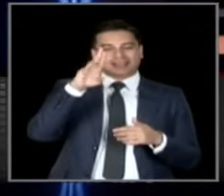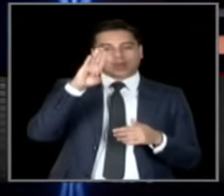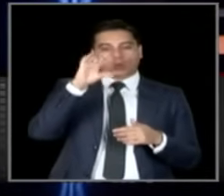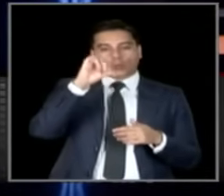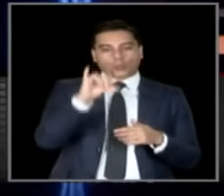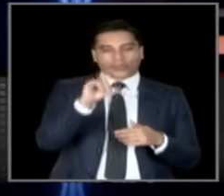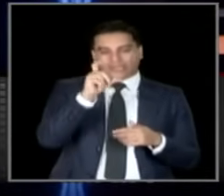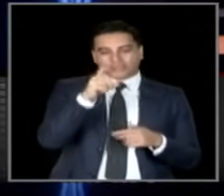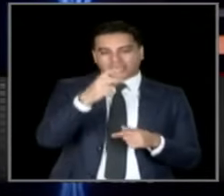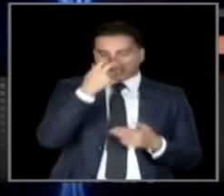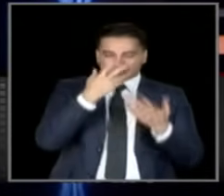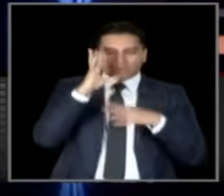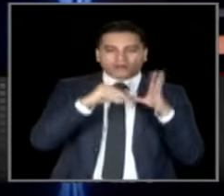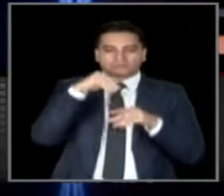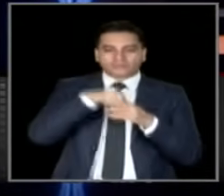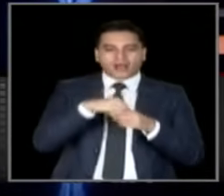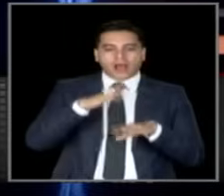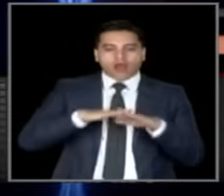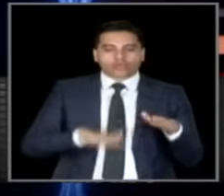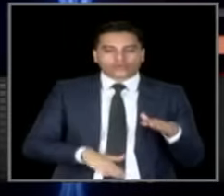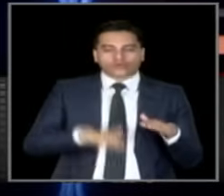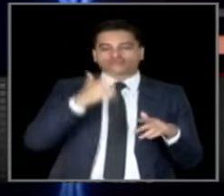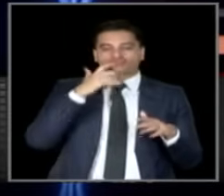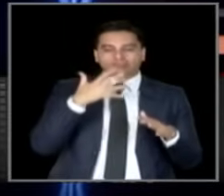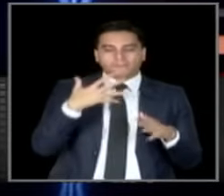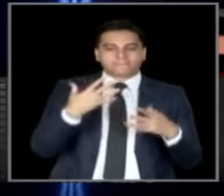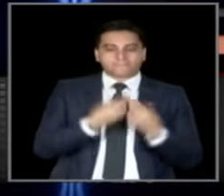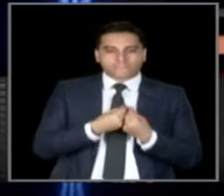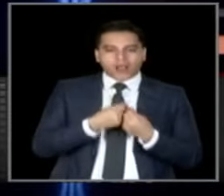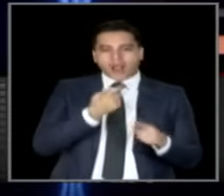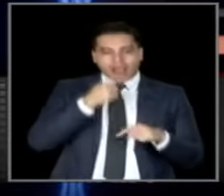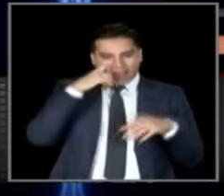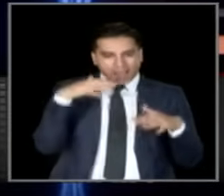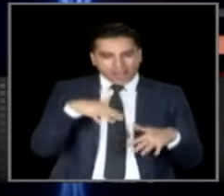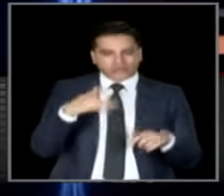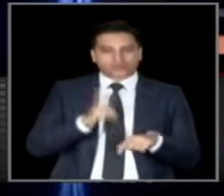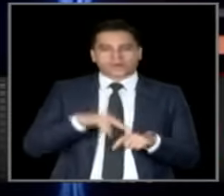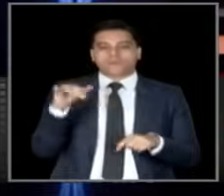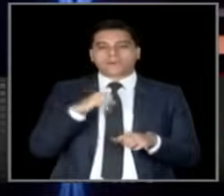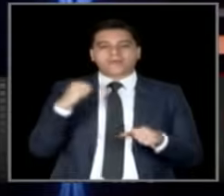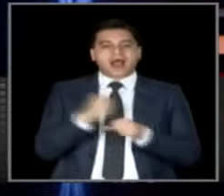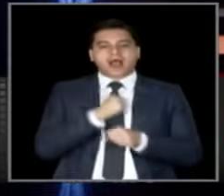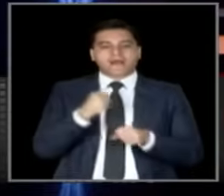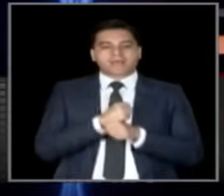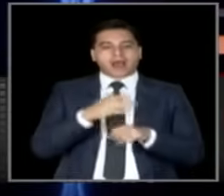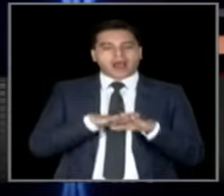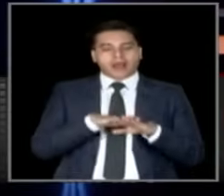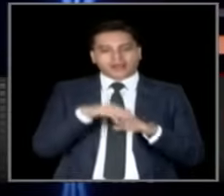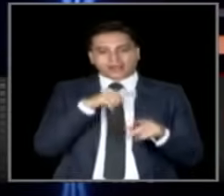بيحكي عن طفولته وشبابه والقرية اللي عاش فيها وأهم المواقف اللي أثرت